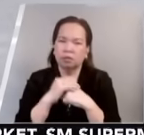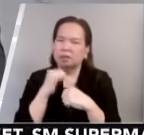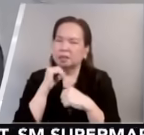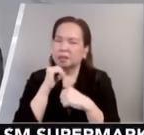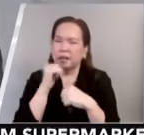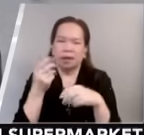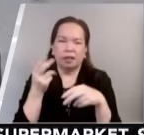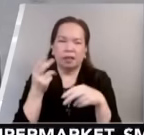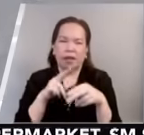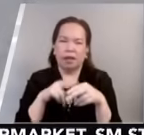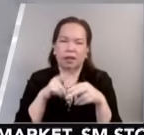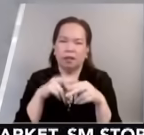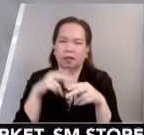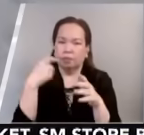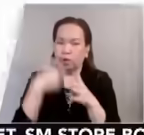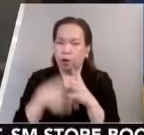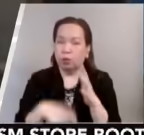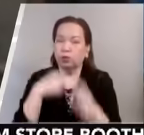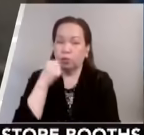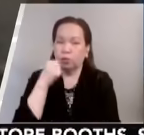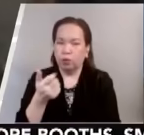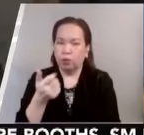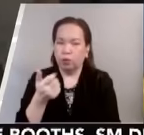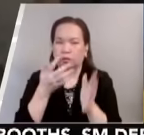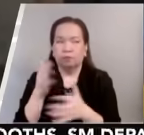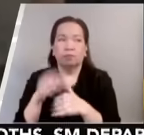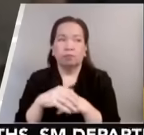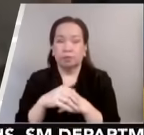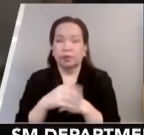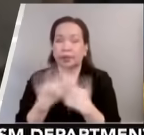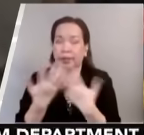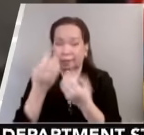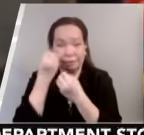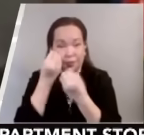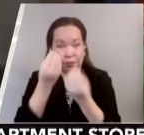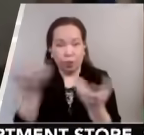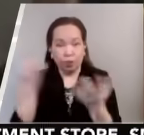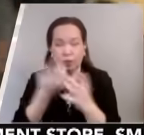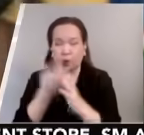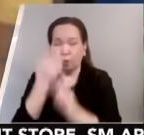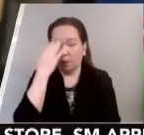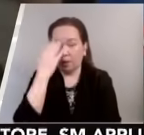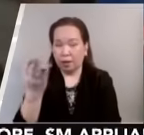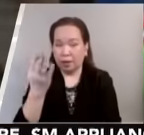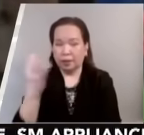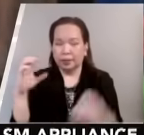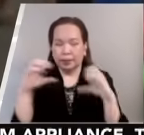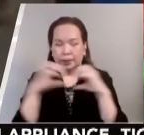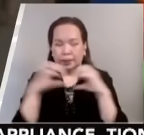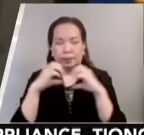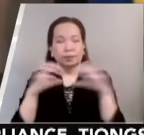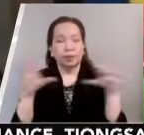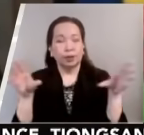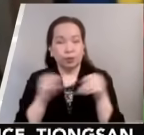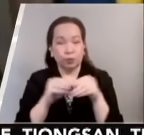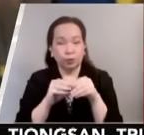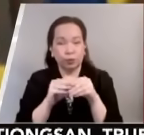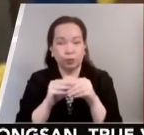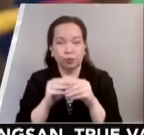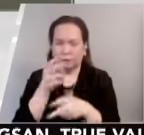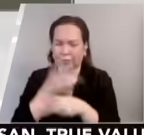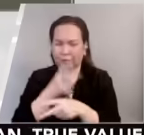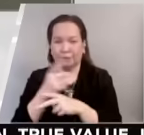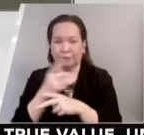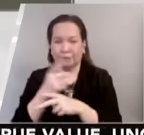bukas yan muna ang report mula po rito sa bocawe sa Bulacan para sa GM integrated news Jonathan Andal nakatutok 24